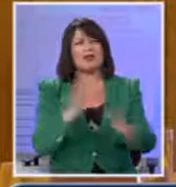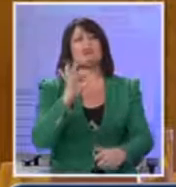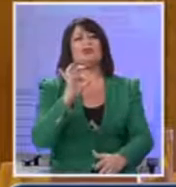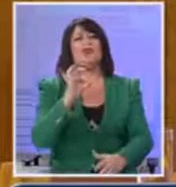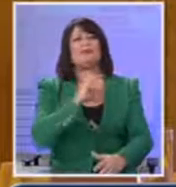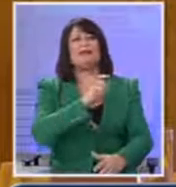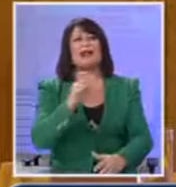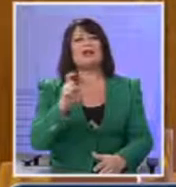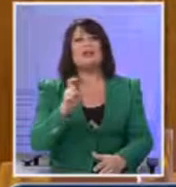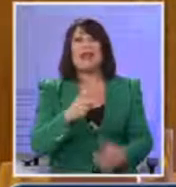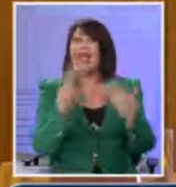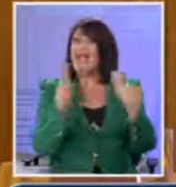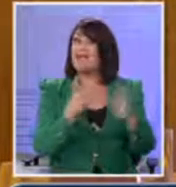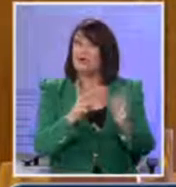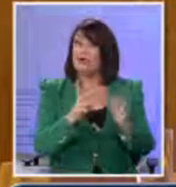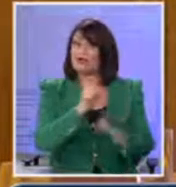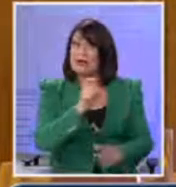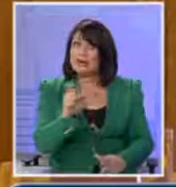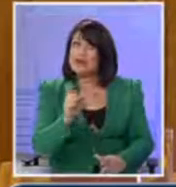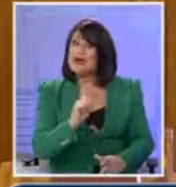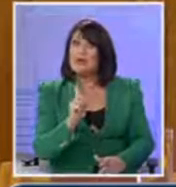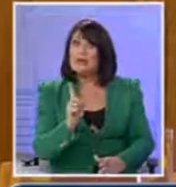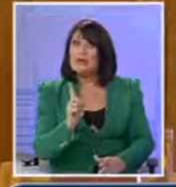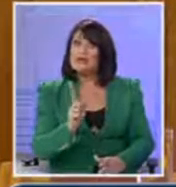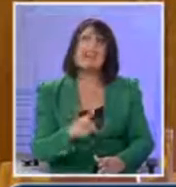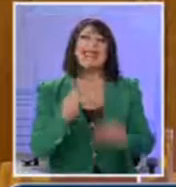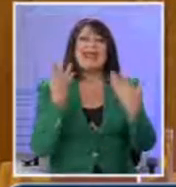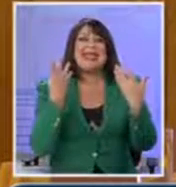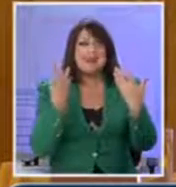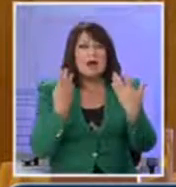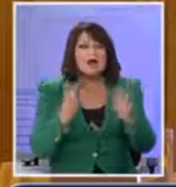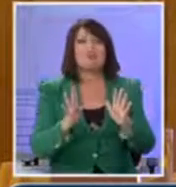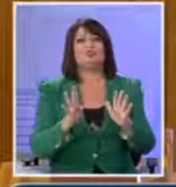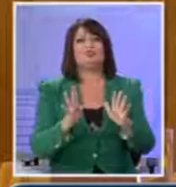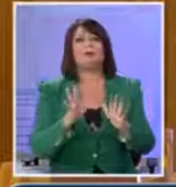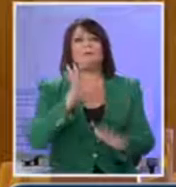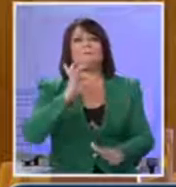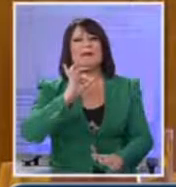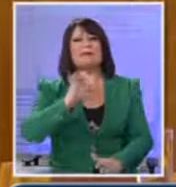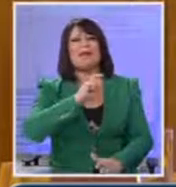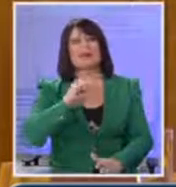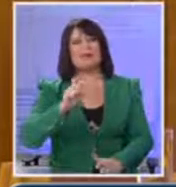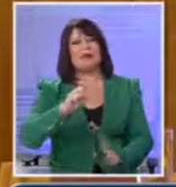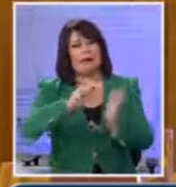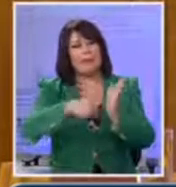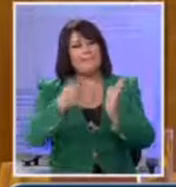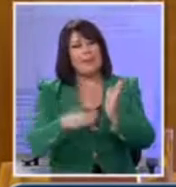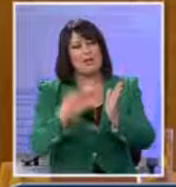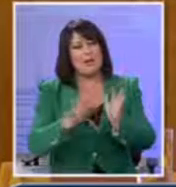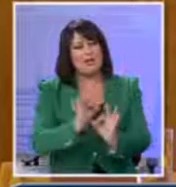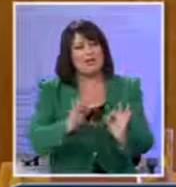950 εκατομμύρια, όχι 700 εκατομμύρια. Έχουμε ήδη προγραμματίσει